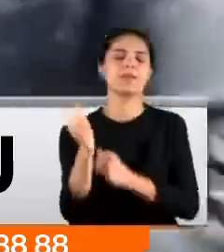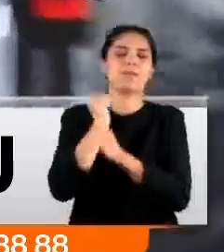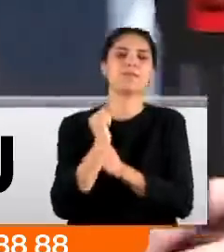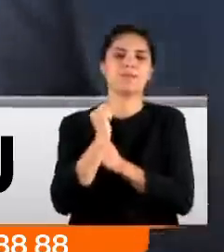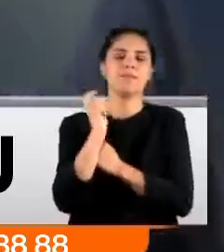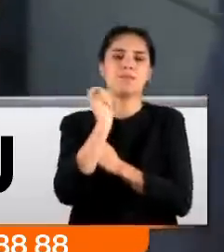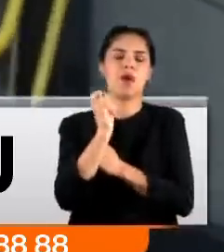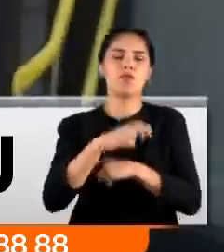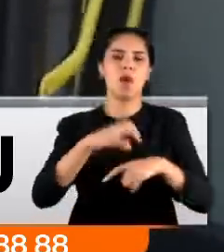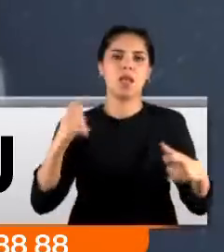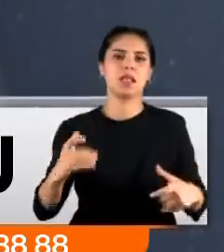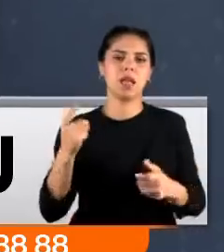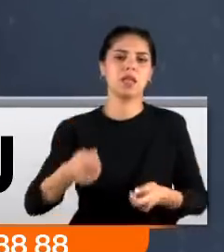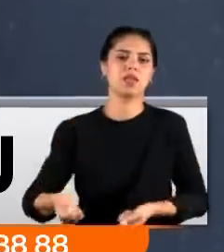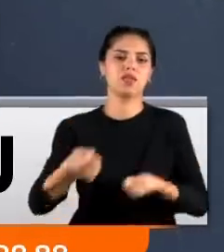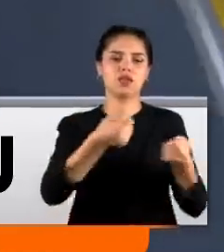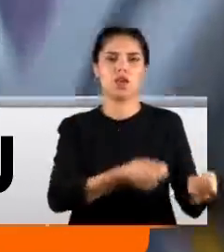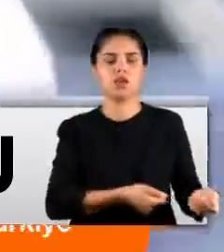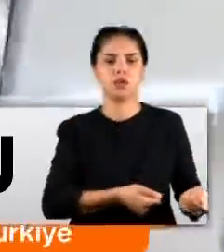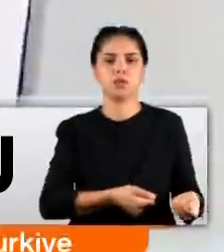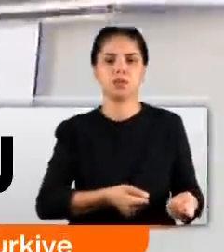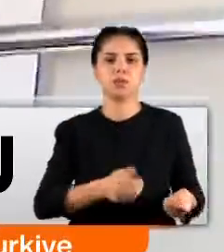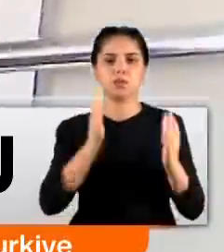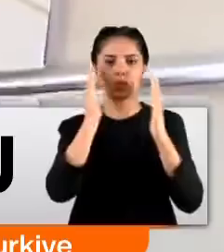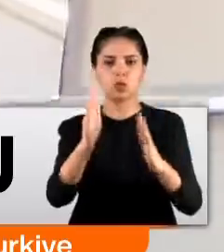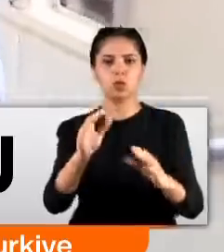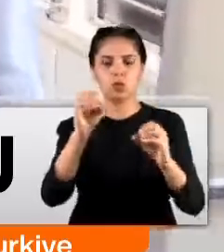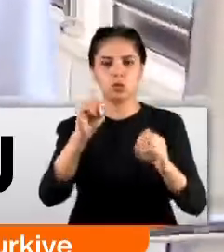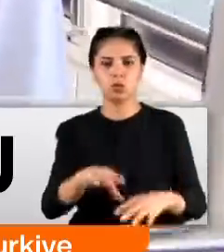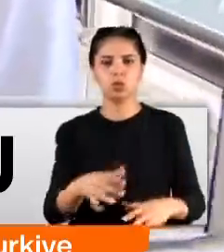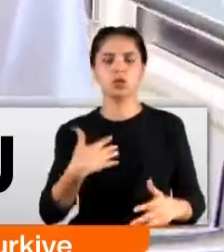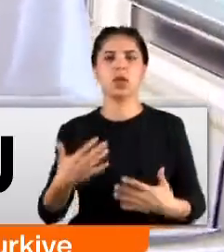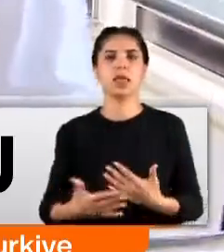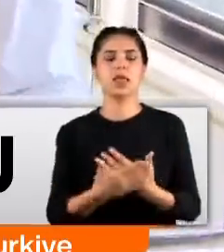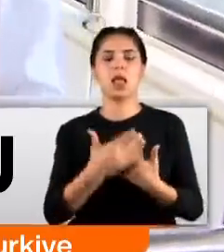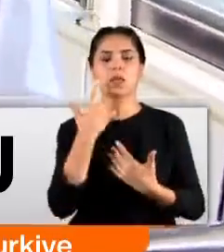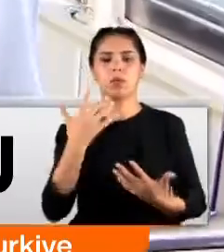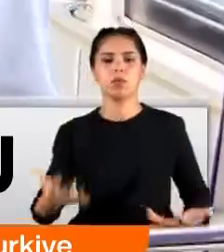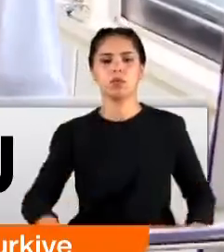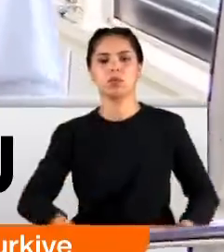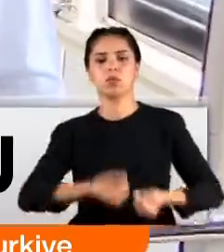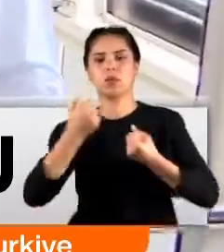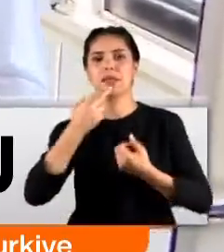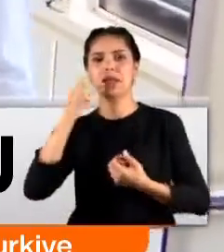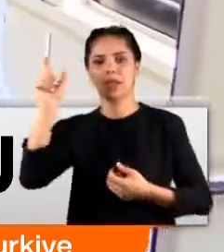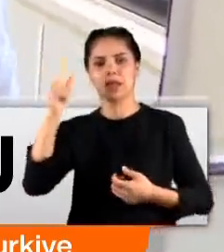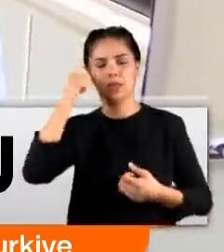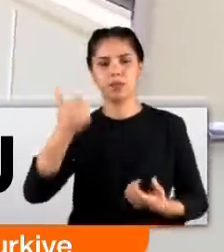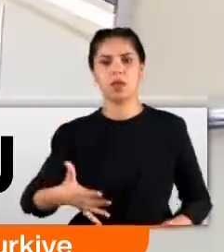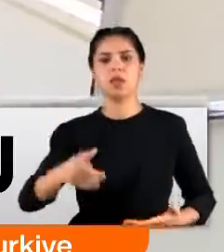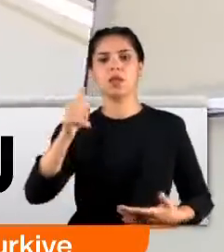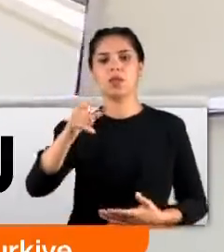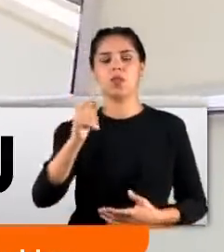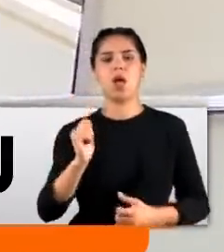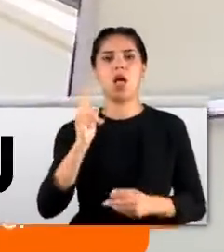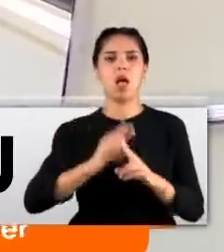aldı, hastaneye taşıdı. Koridora düştü. Yolcularımızı da kaldırdık, yardım ettiler. Olduğu yere yığıldı zaten. Sedye de gelmeyince sırtıma